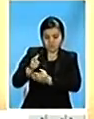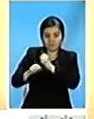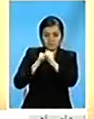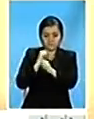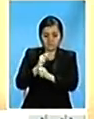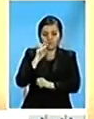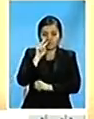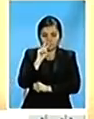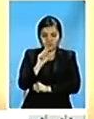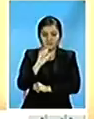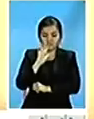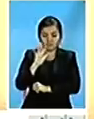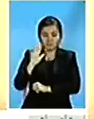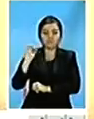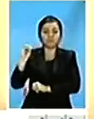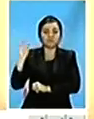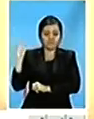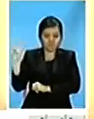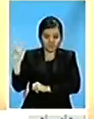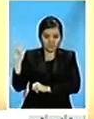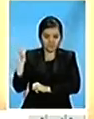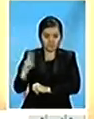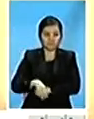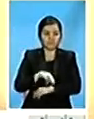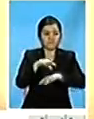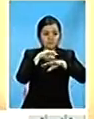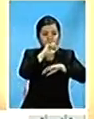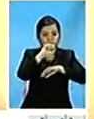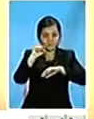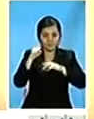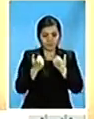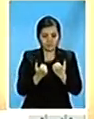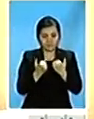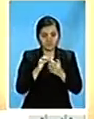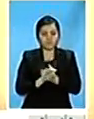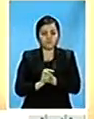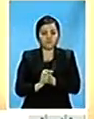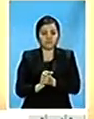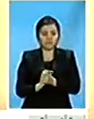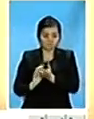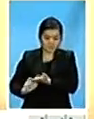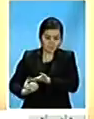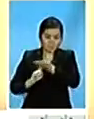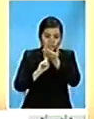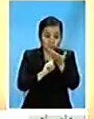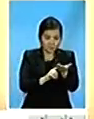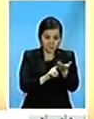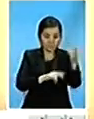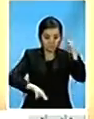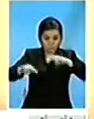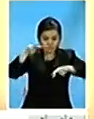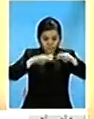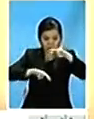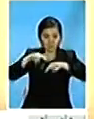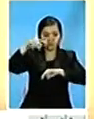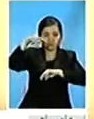ณพ.ศ. 2556สภาผู้แทนราษฎรขอเสนอรายงานการพิจารณาร่างพระราชบัญญั